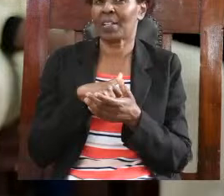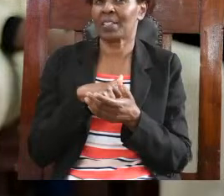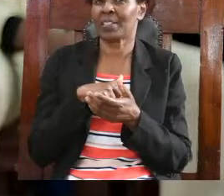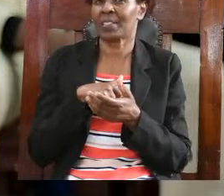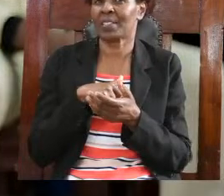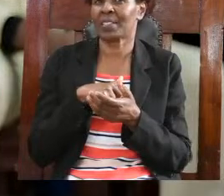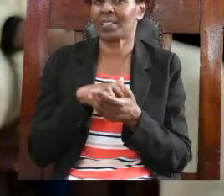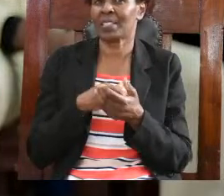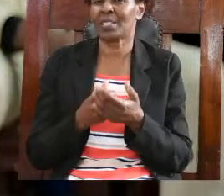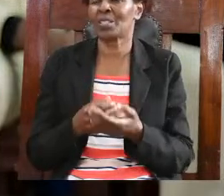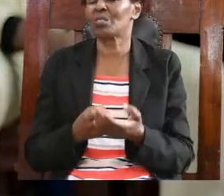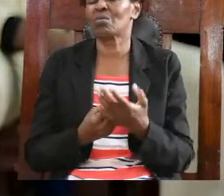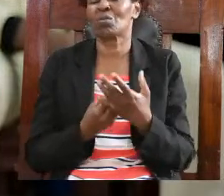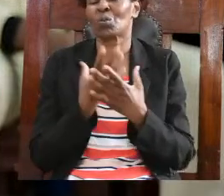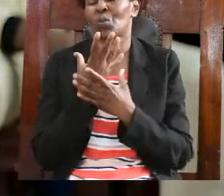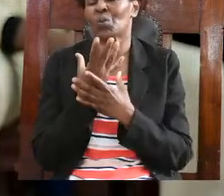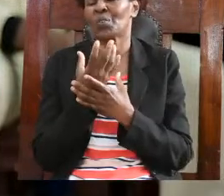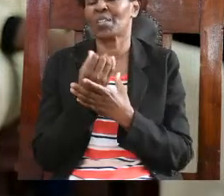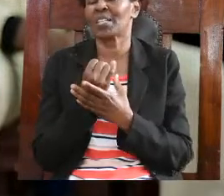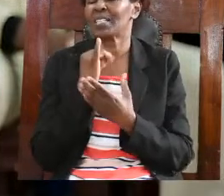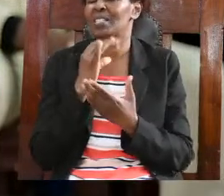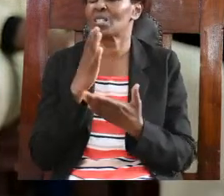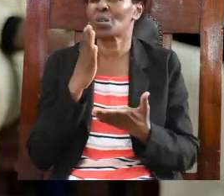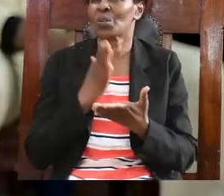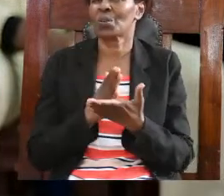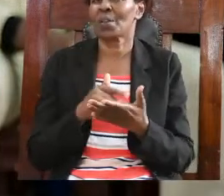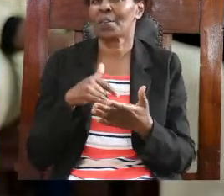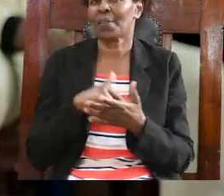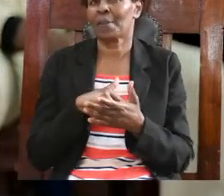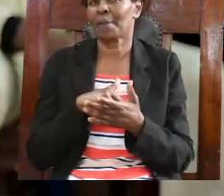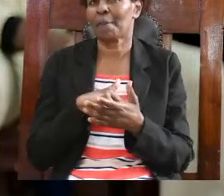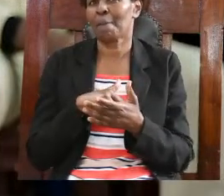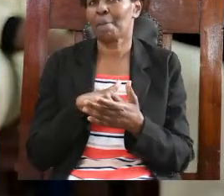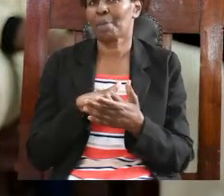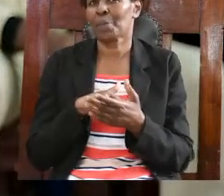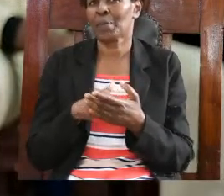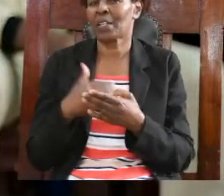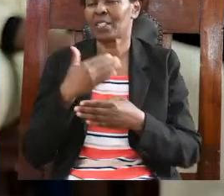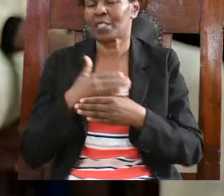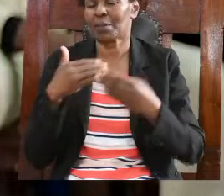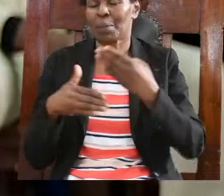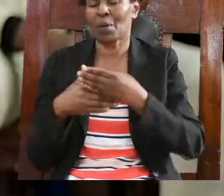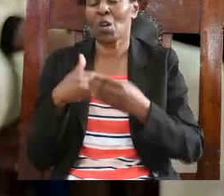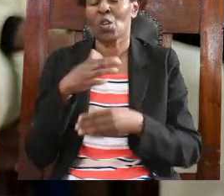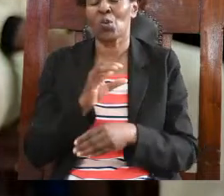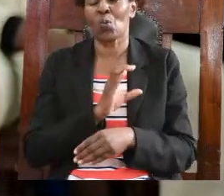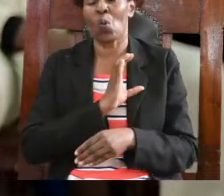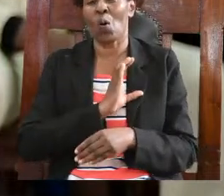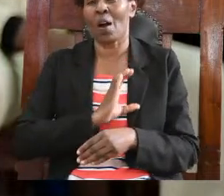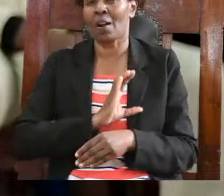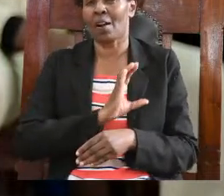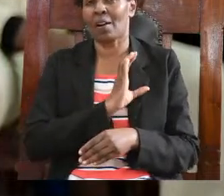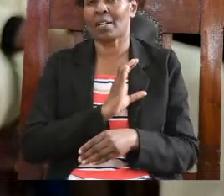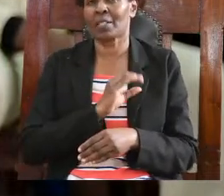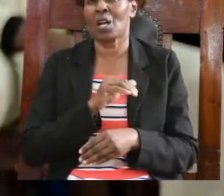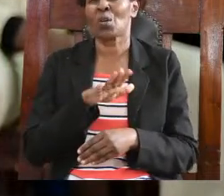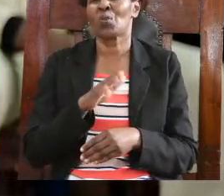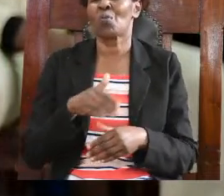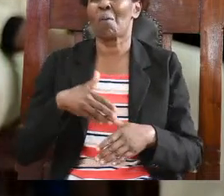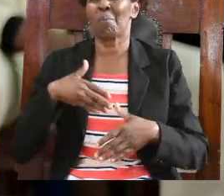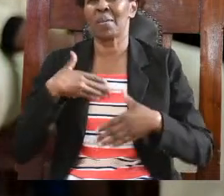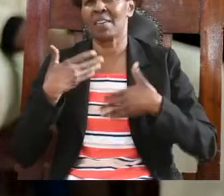sober, maturity is sober, tunamaanisha ya kwamba hujenga tabia na mienendo